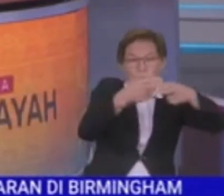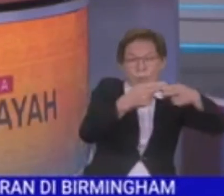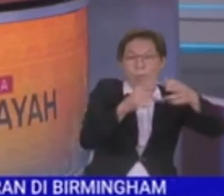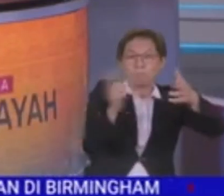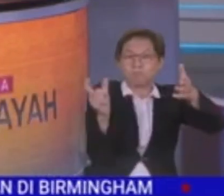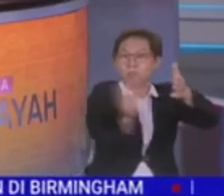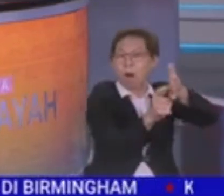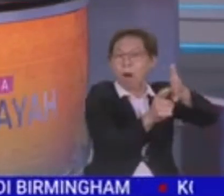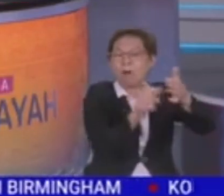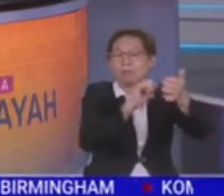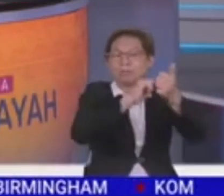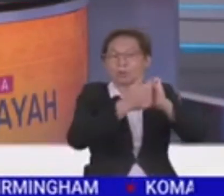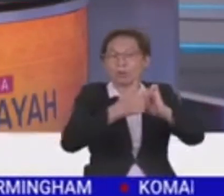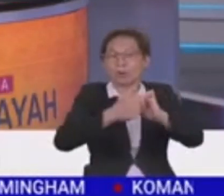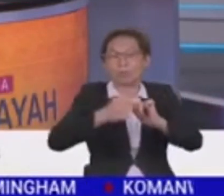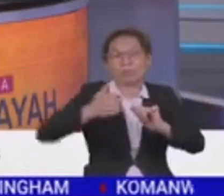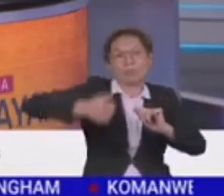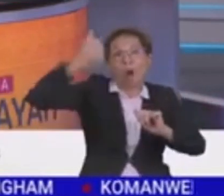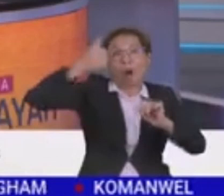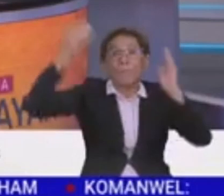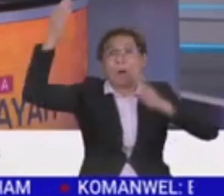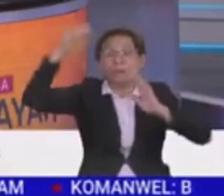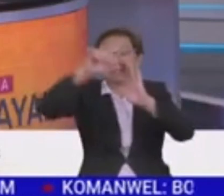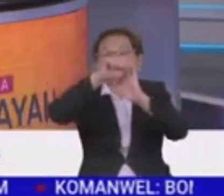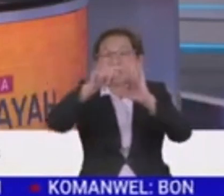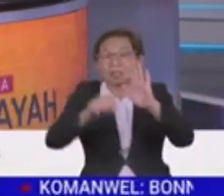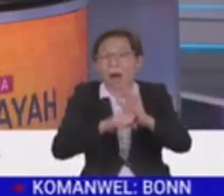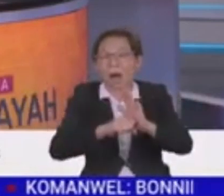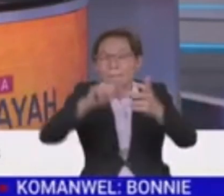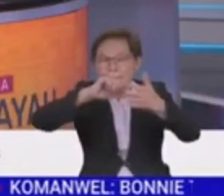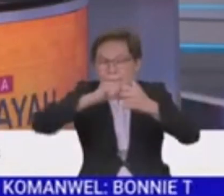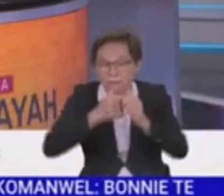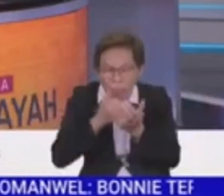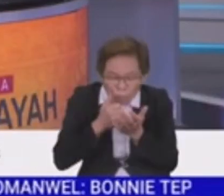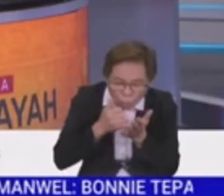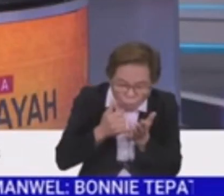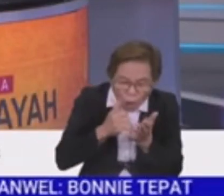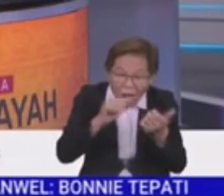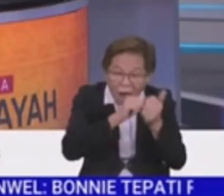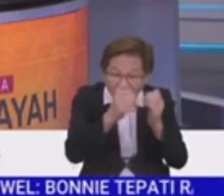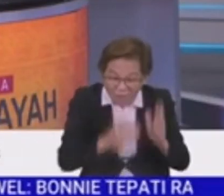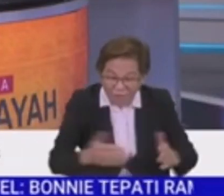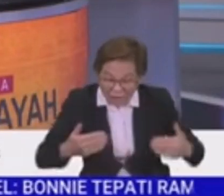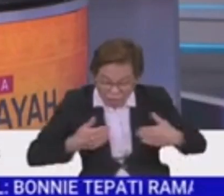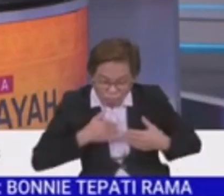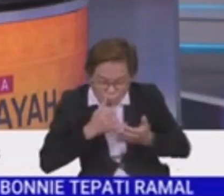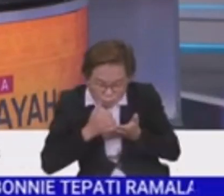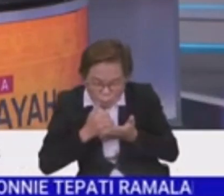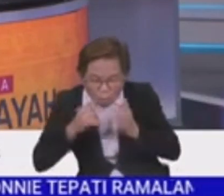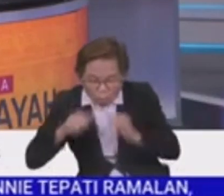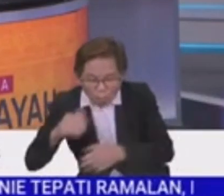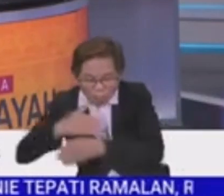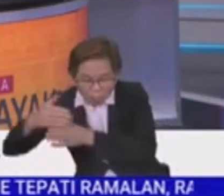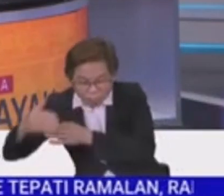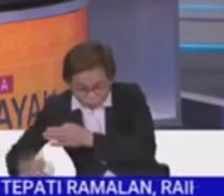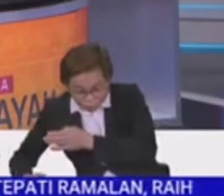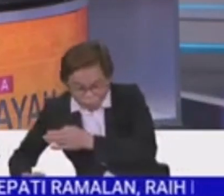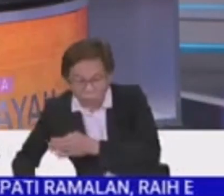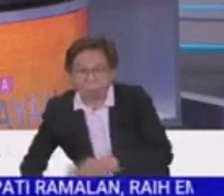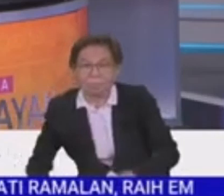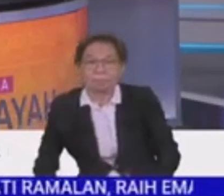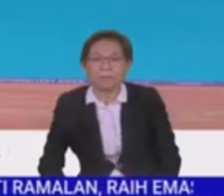semula sebagai suka antraks negara dengan syarat isu doping yang membabitkan mereka dapat diselesaikan